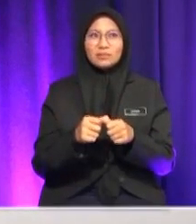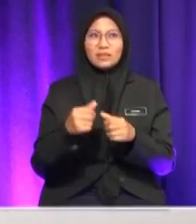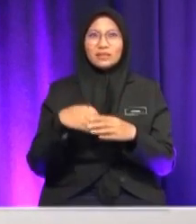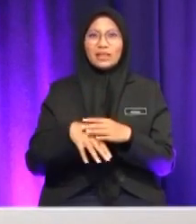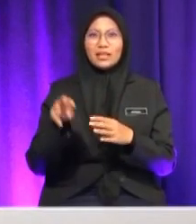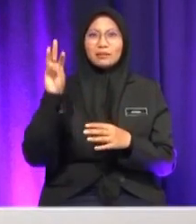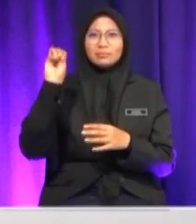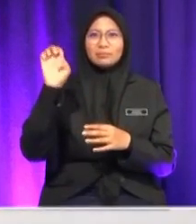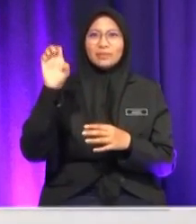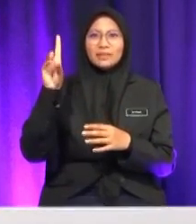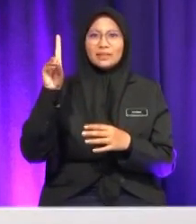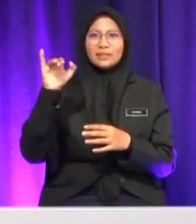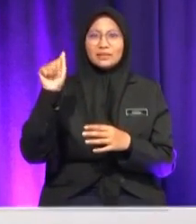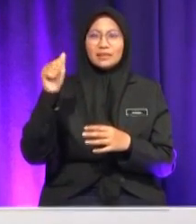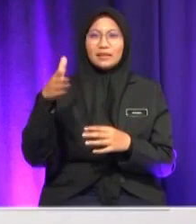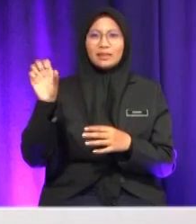dah beli, tak gunakan.